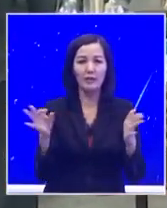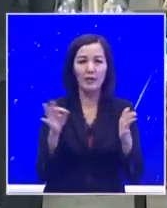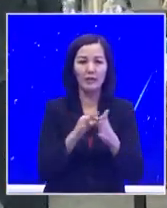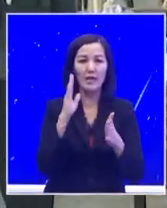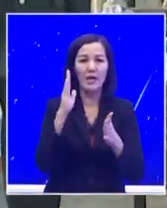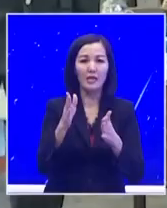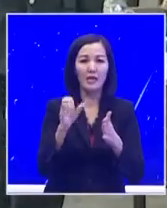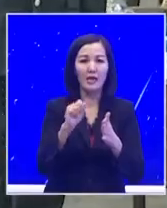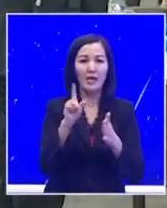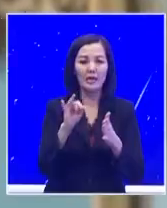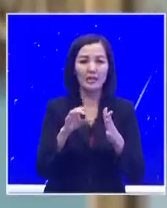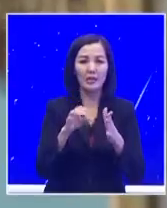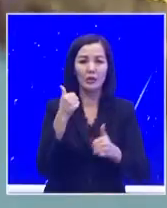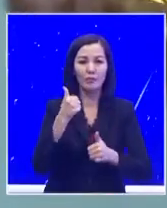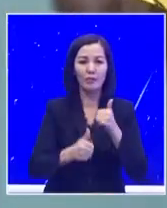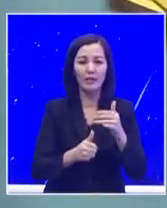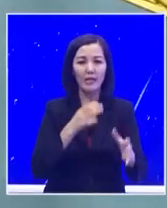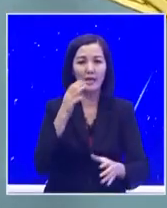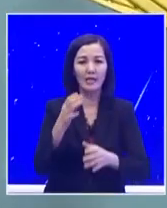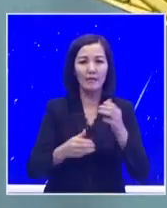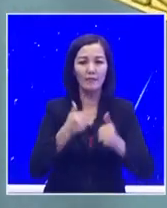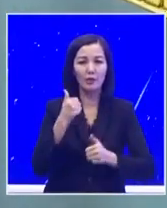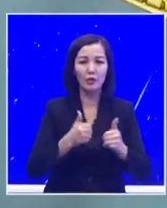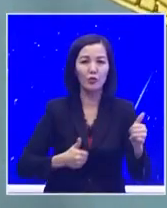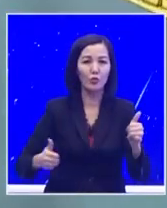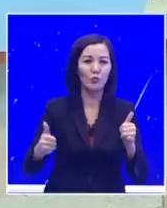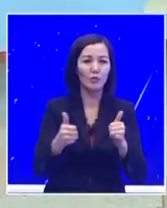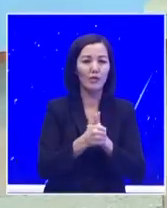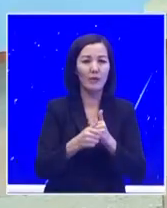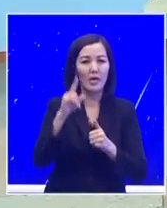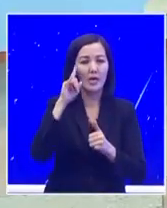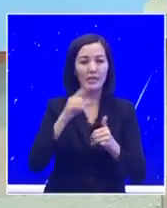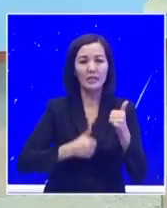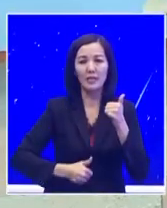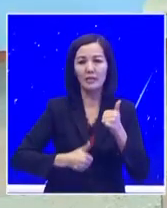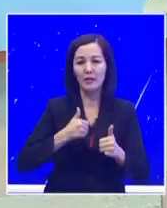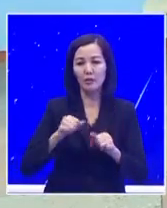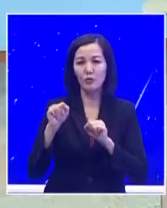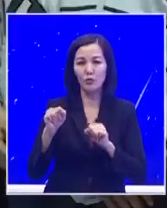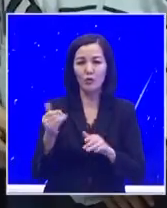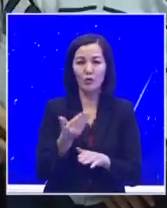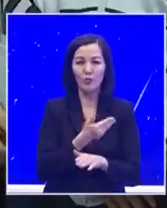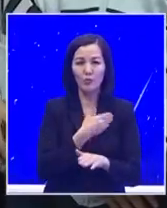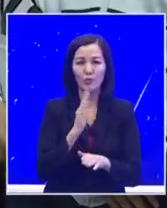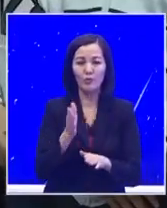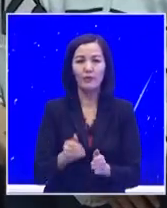ендігі мақсаты алда өтетін Азия чемпионаты мен әлем біріншілігінде топ жарып, ел намысын лайықты қорғау.